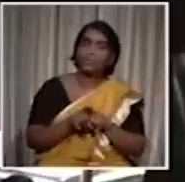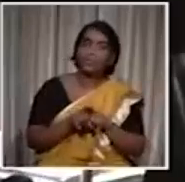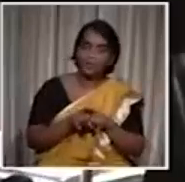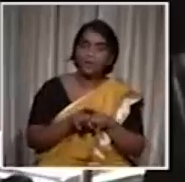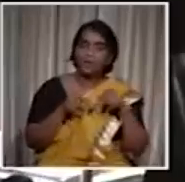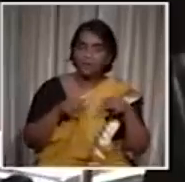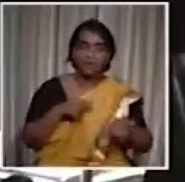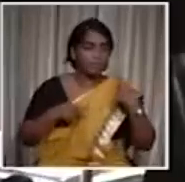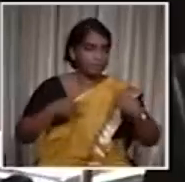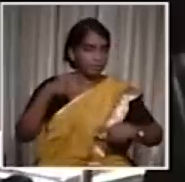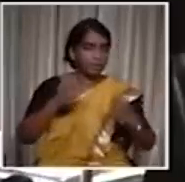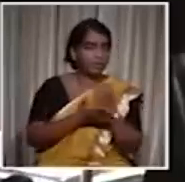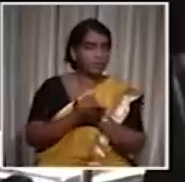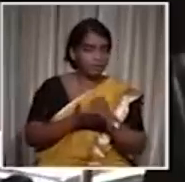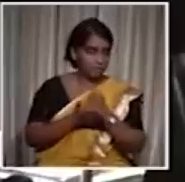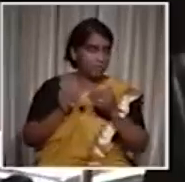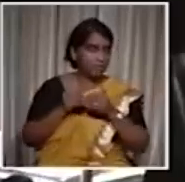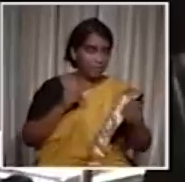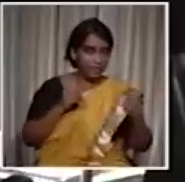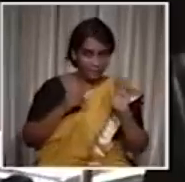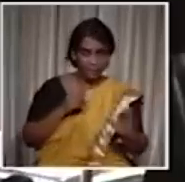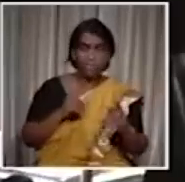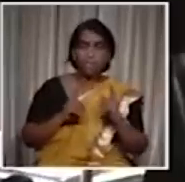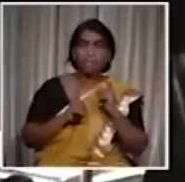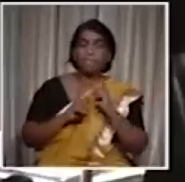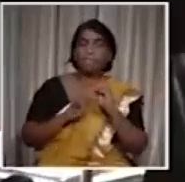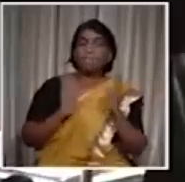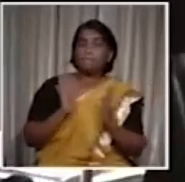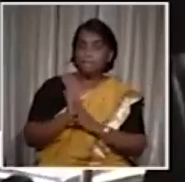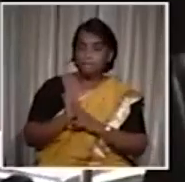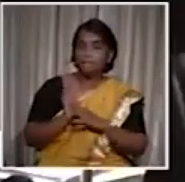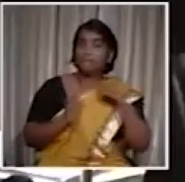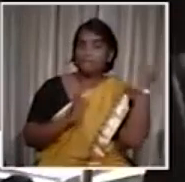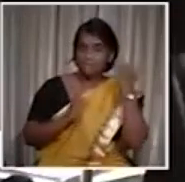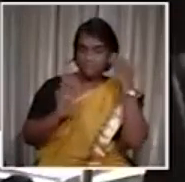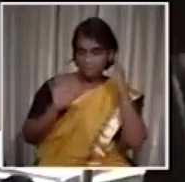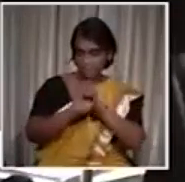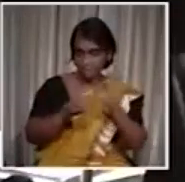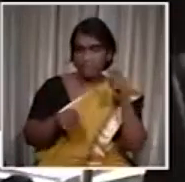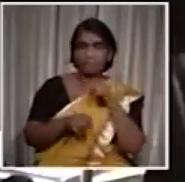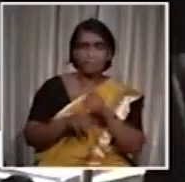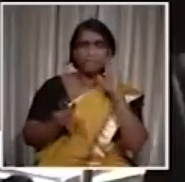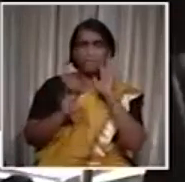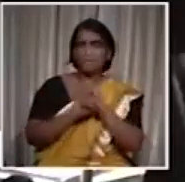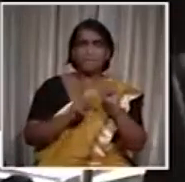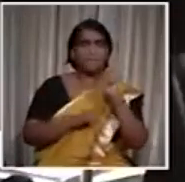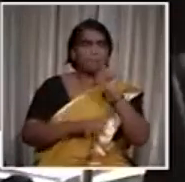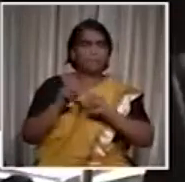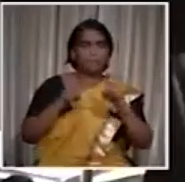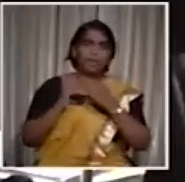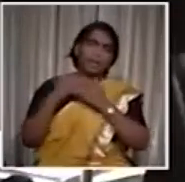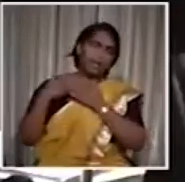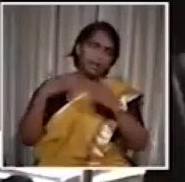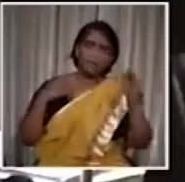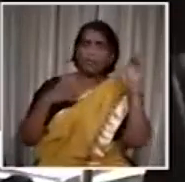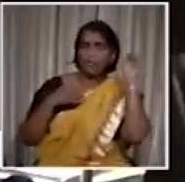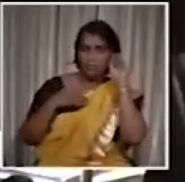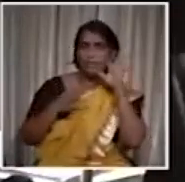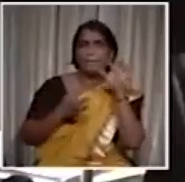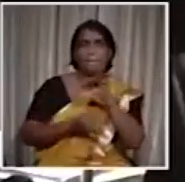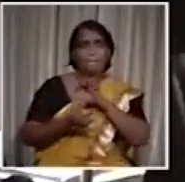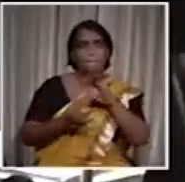Dan mewiwade mulu menima pautin ne agamet tumakar pu prakasa mata. Me prakasa me parlimen tapi dirga kala kala tibino.